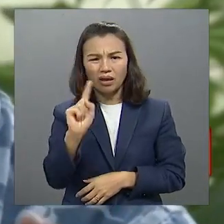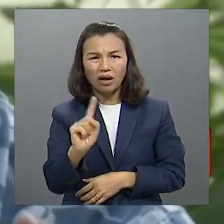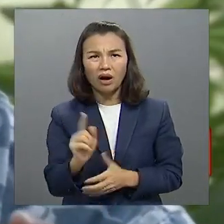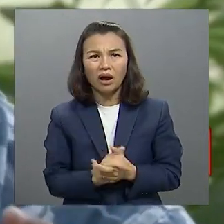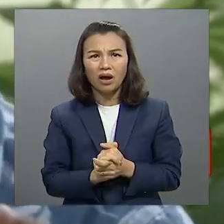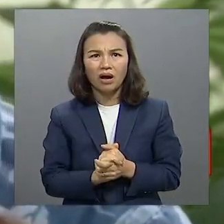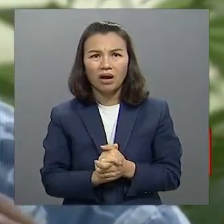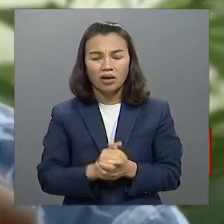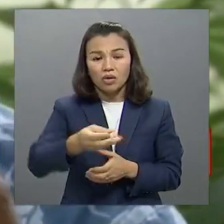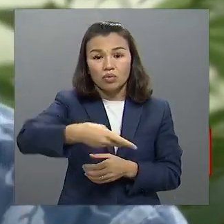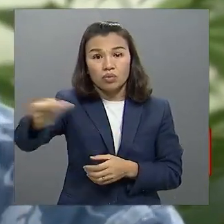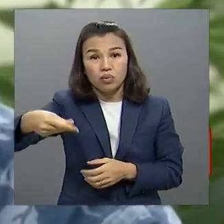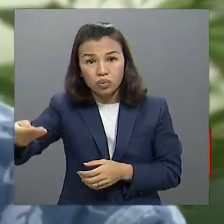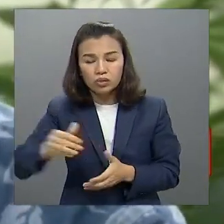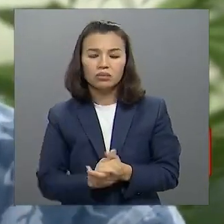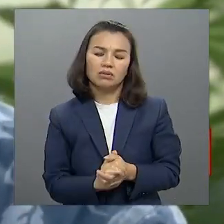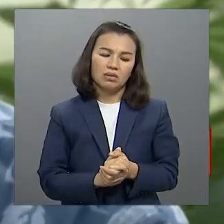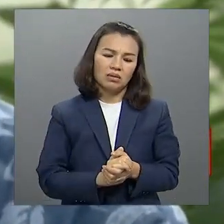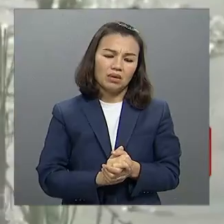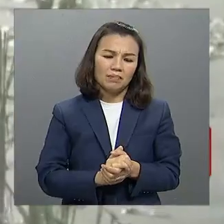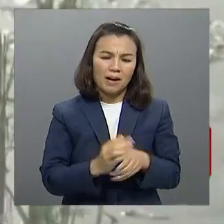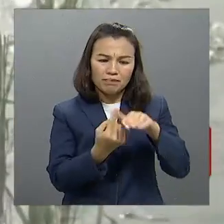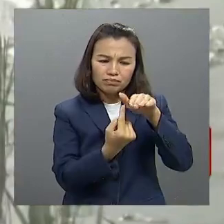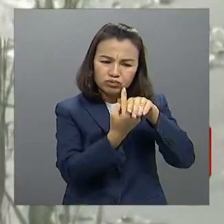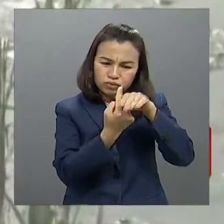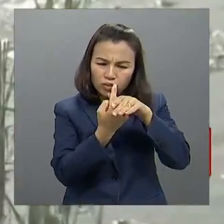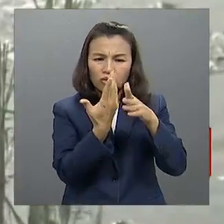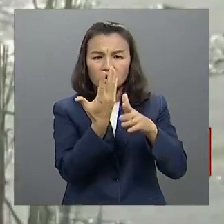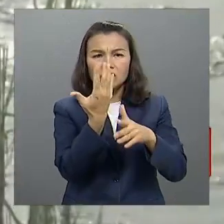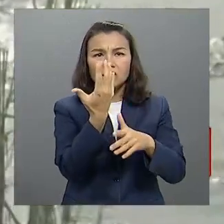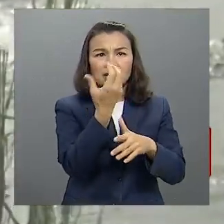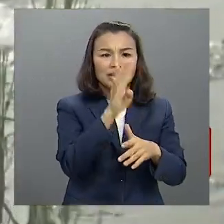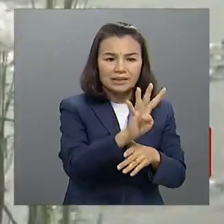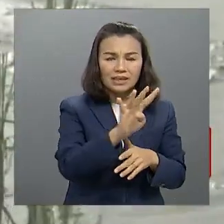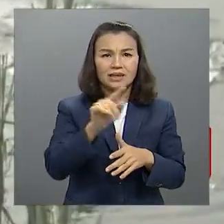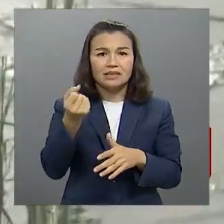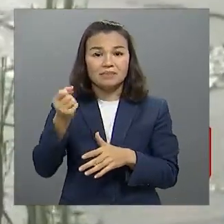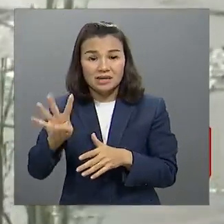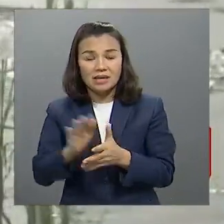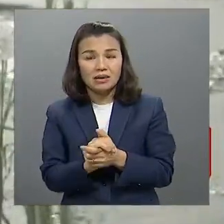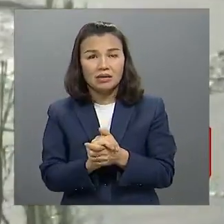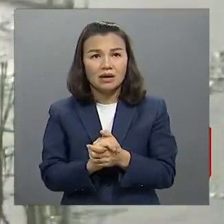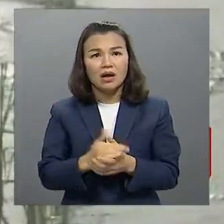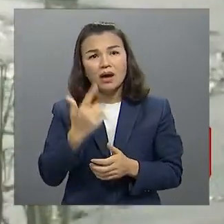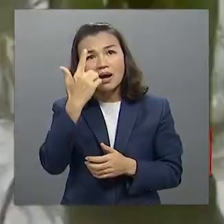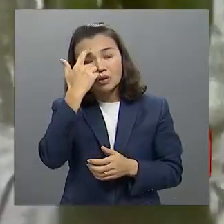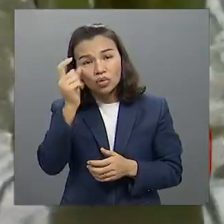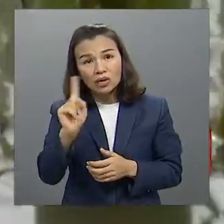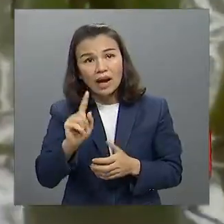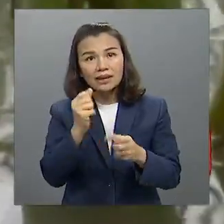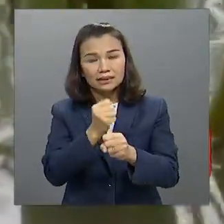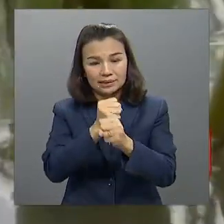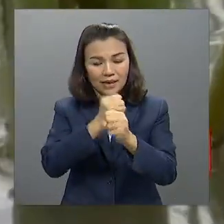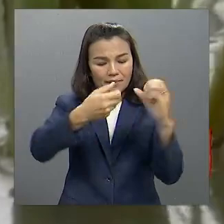กับ14เนี่ยมันมีช่องว่างแล้วไปอีกแปลงหนึ่งนาดำ